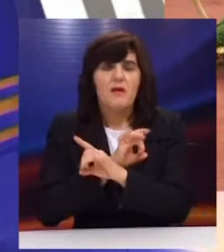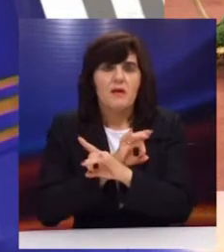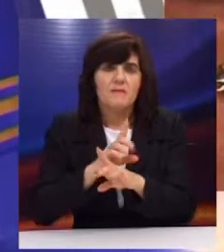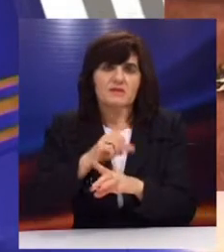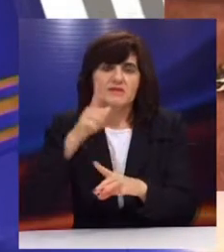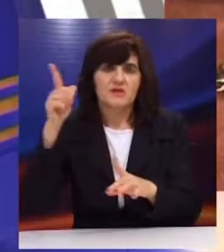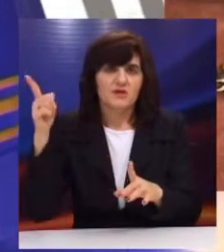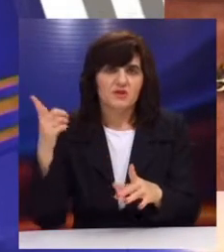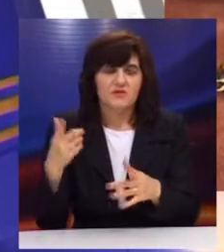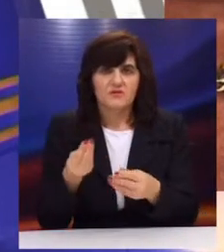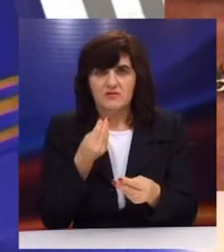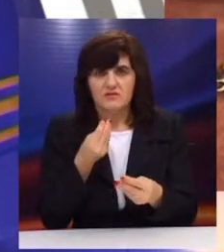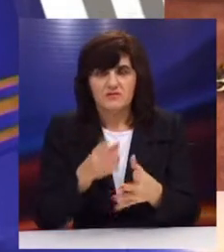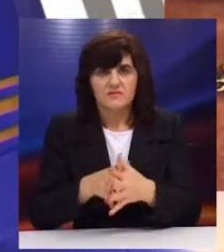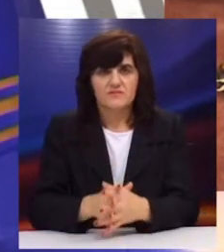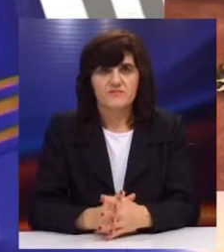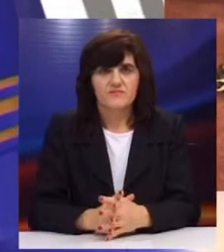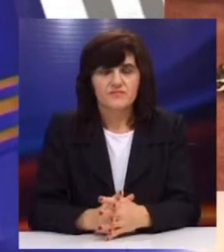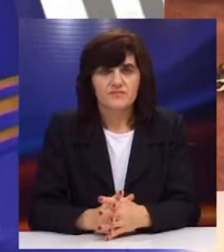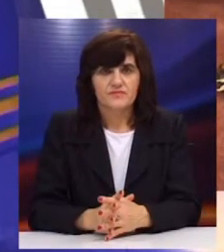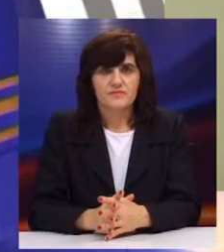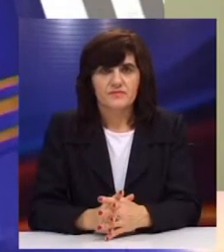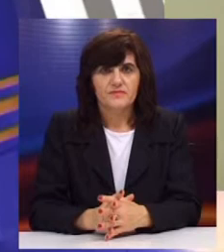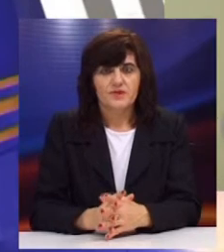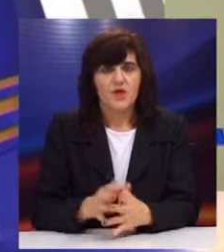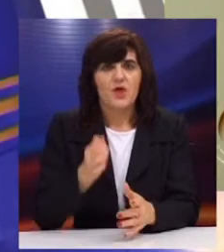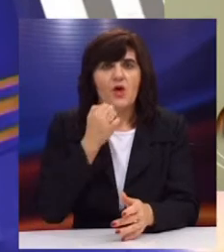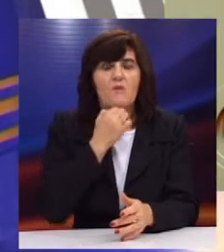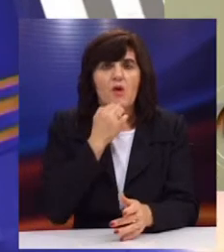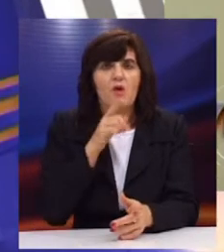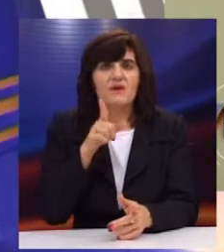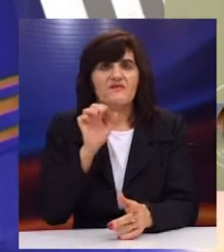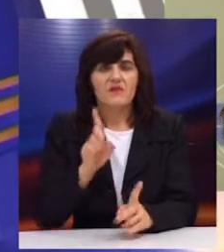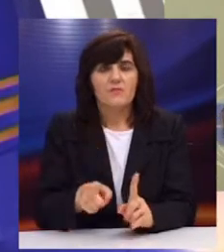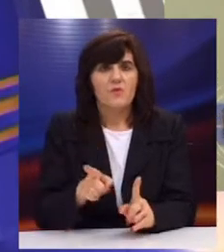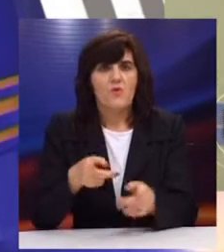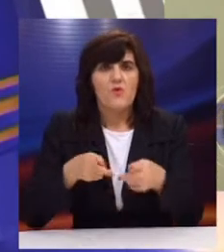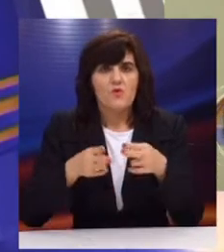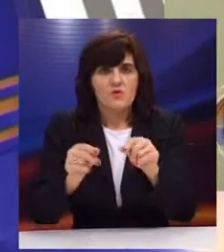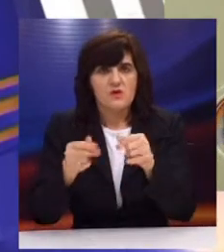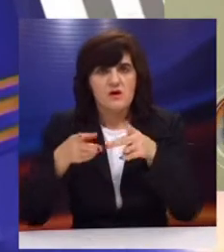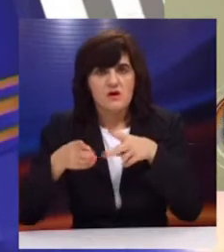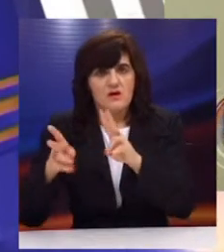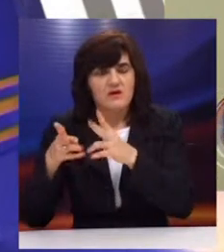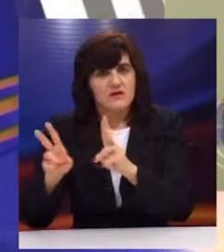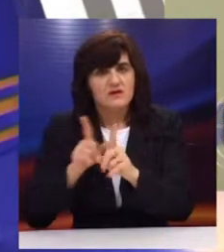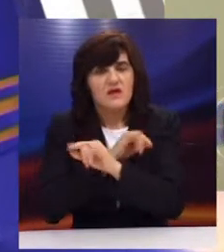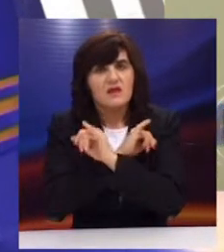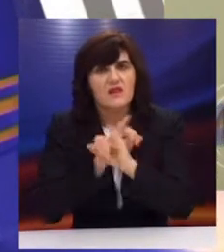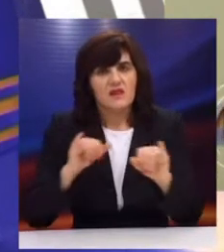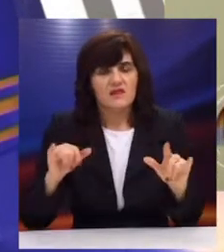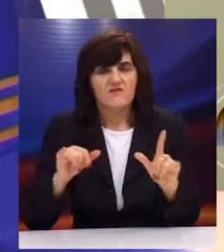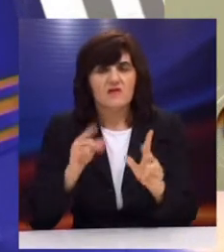genetički modifikovanih organizama. Dalje, poljoprivreda se mora bazirati na konceptu